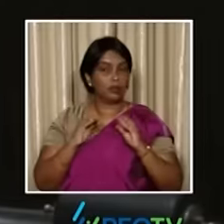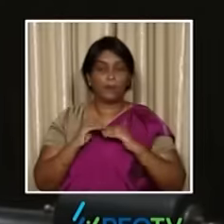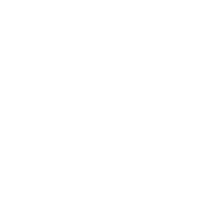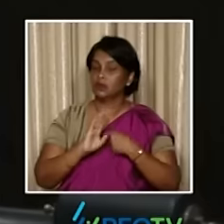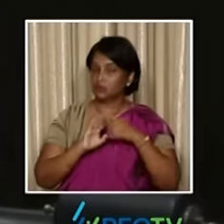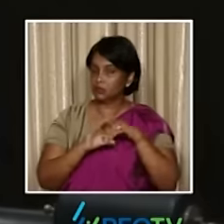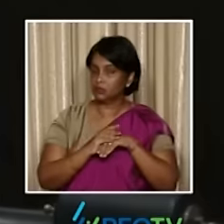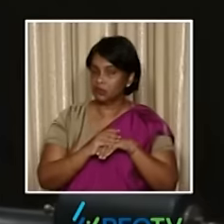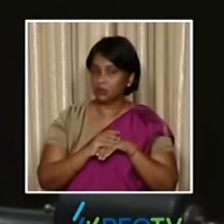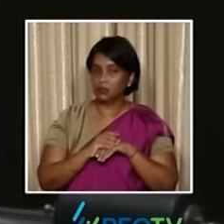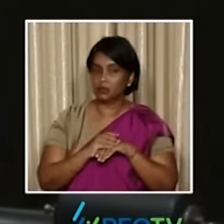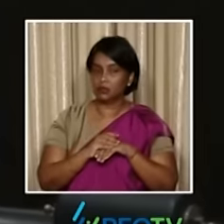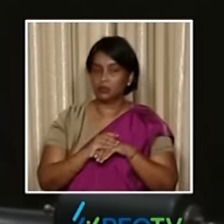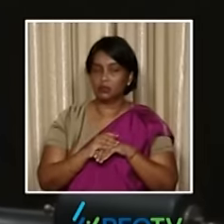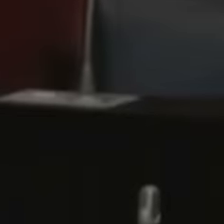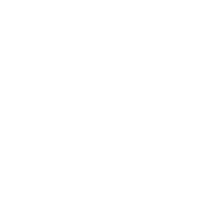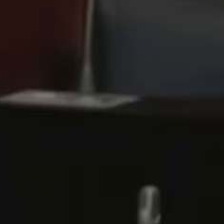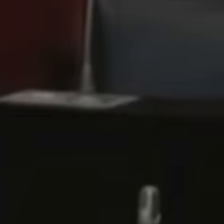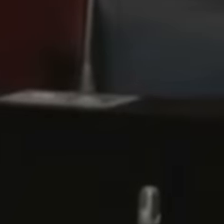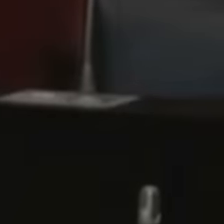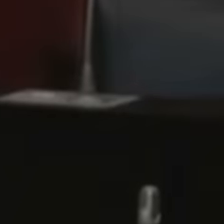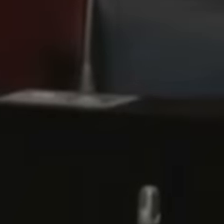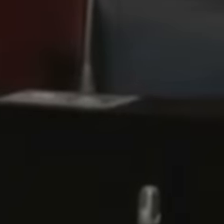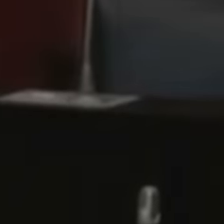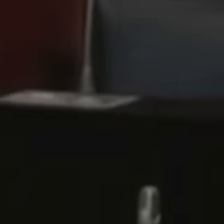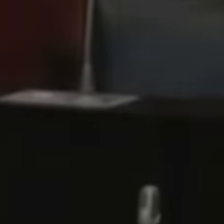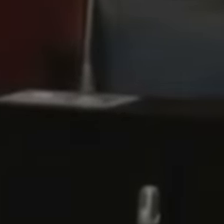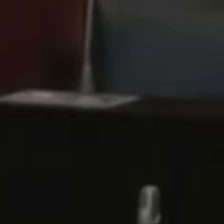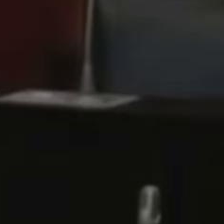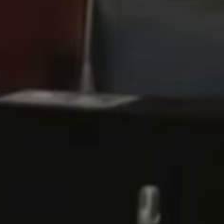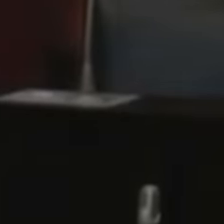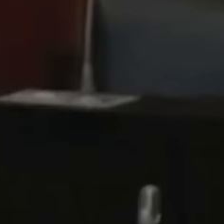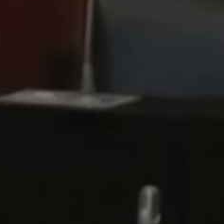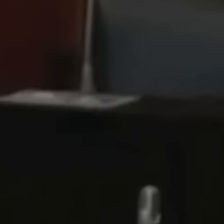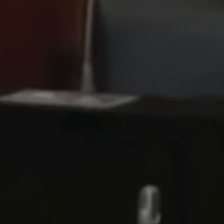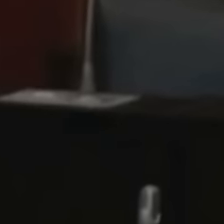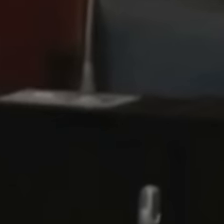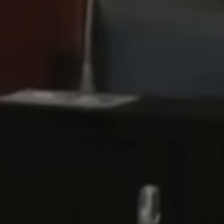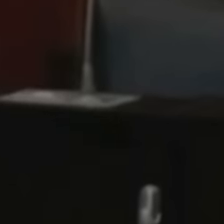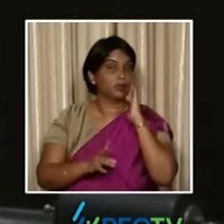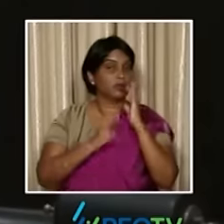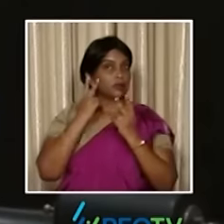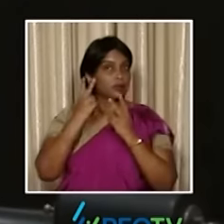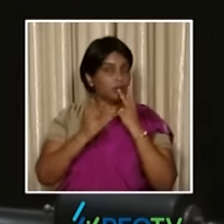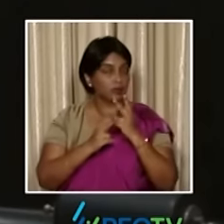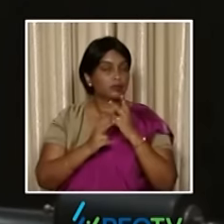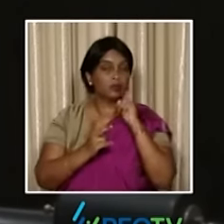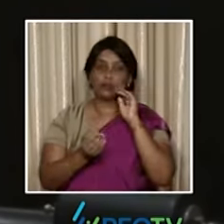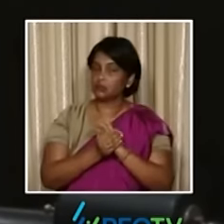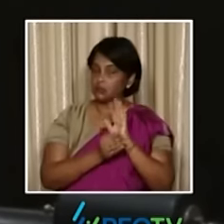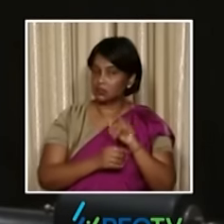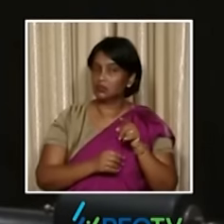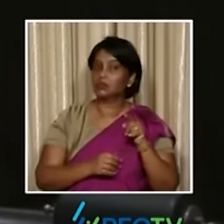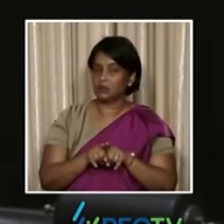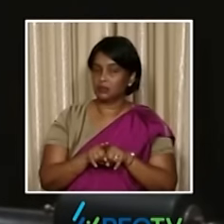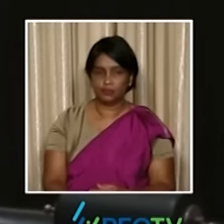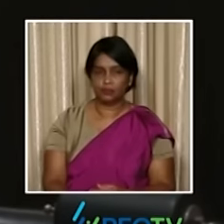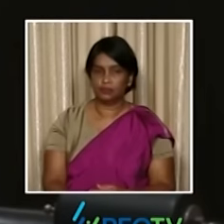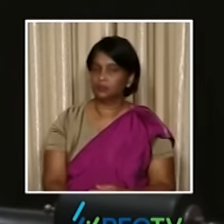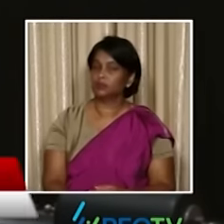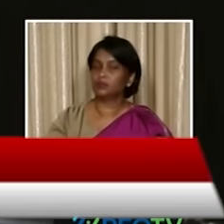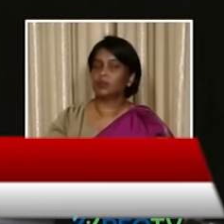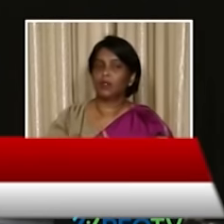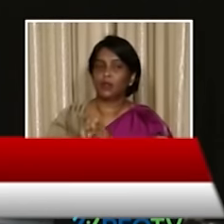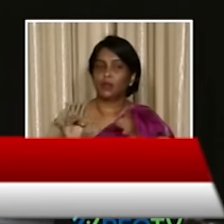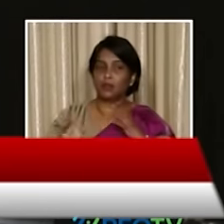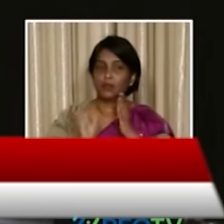පුදබිමේ ආරක්ෂාවට යොදා ඇති යුද හමුදා, නාවික හමුදා සහ සිවිල් ආරක්ෂක බලකා සමාජිකයින් 252 දෙනෙකු ඉවත් කරගන්නා බවයි.